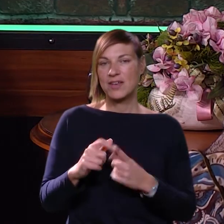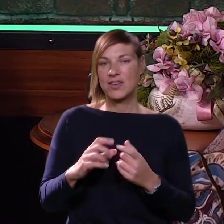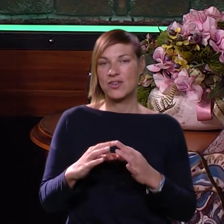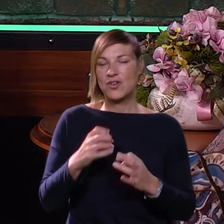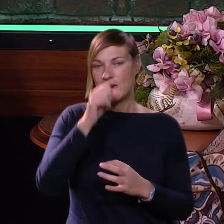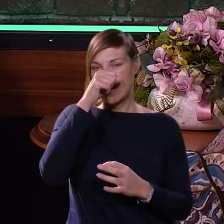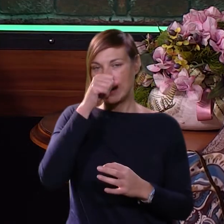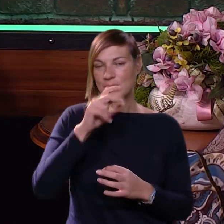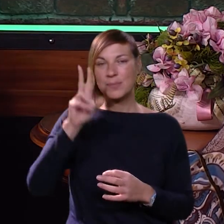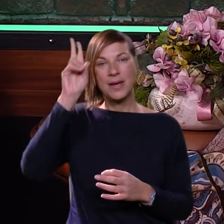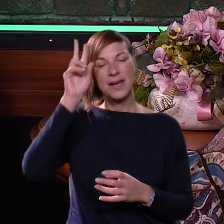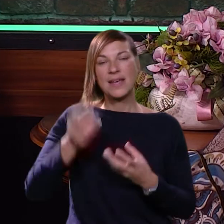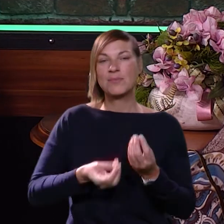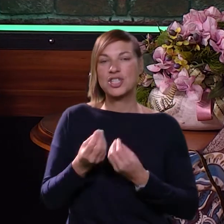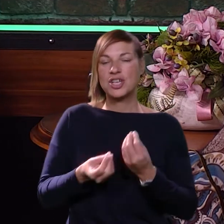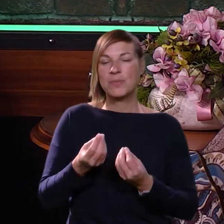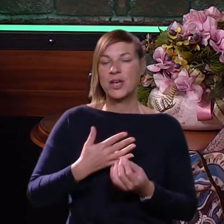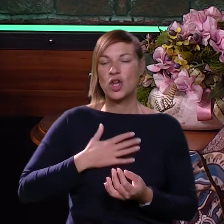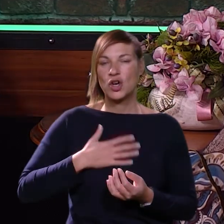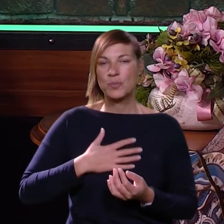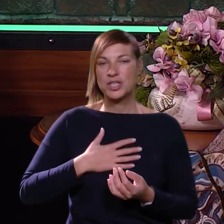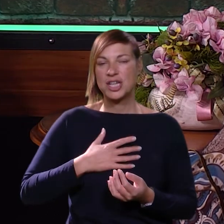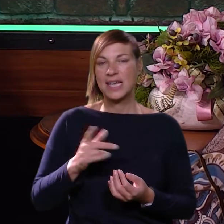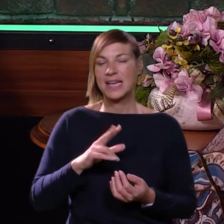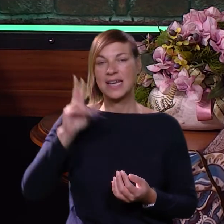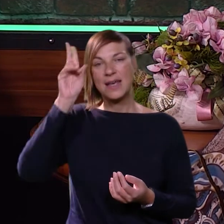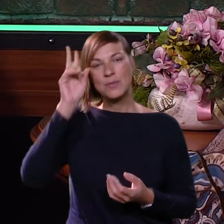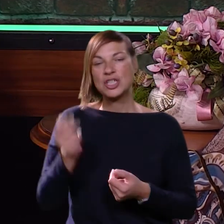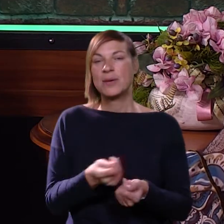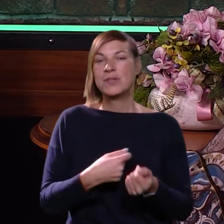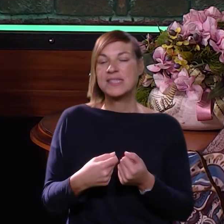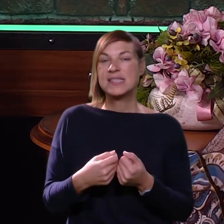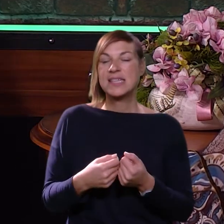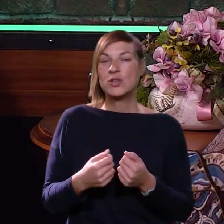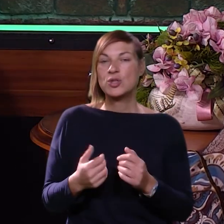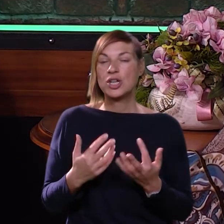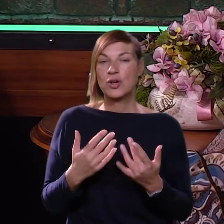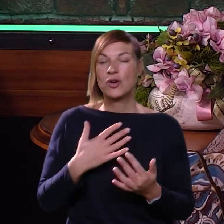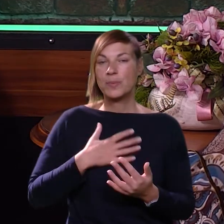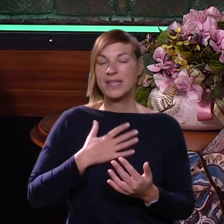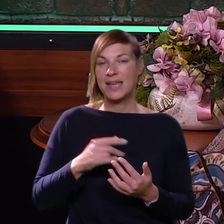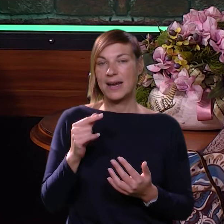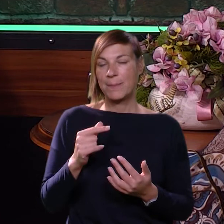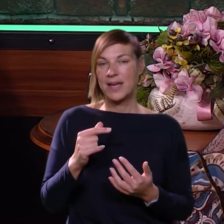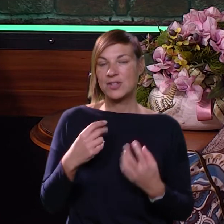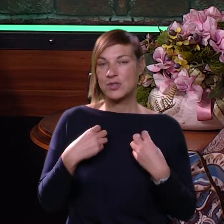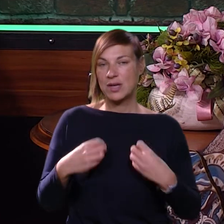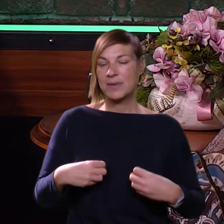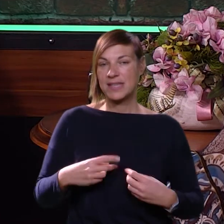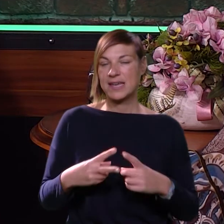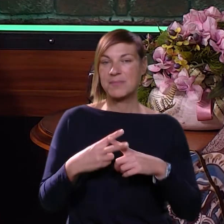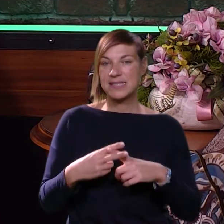nas ova korona ljuti, pa ne možemo igrati onoliko koliko bi htjeli, ne možemo se družiti koliko bi htjeli, jer malo su nama